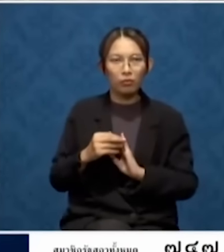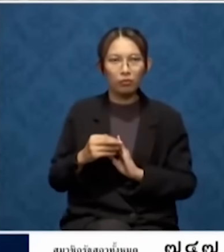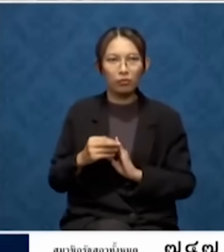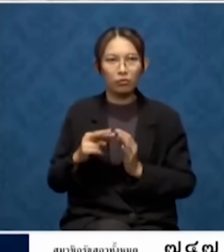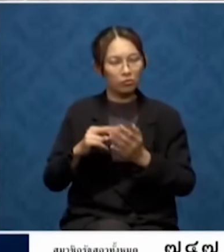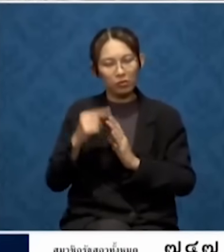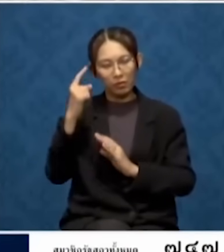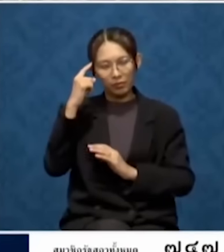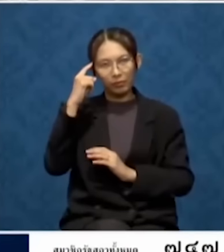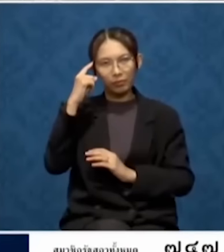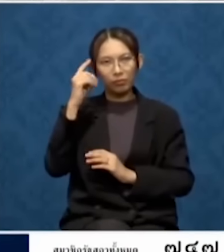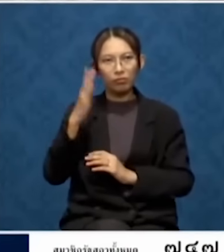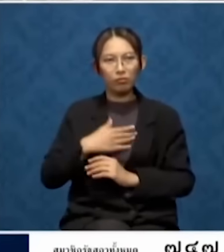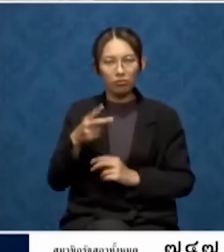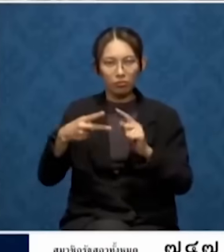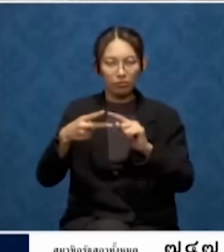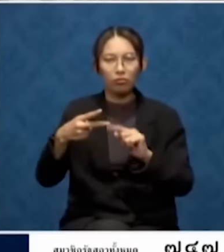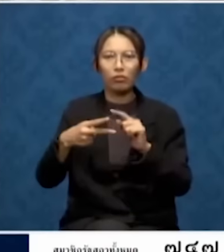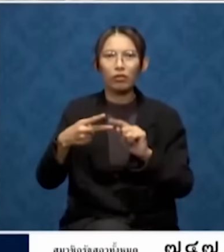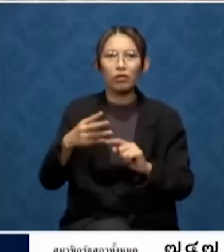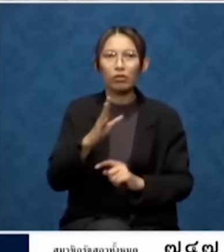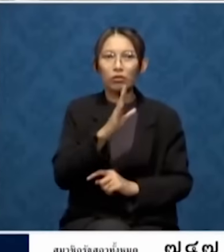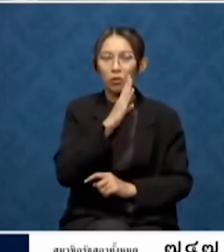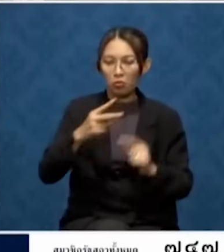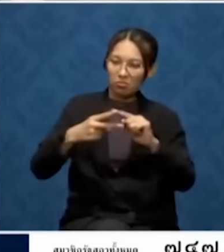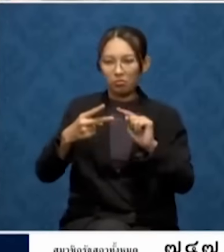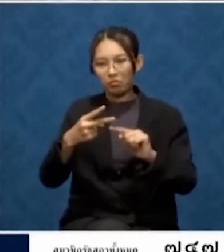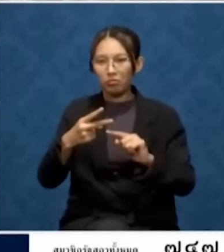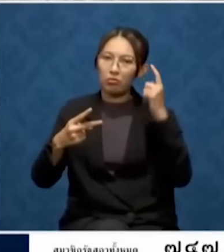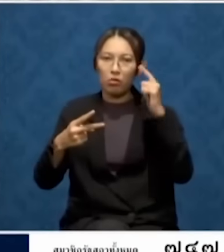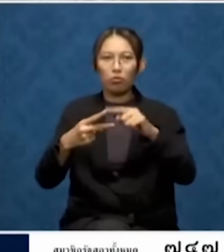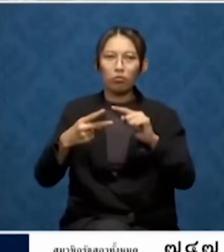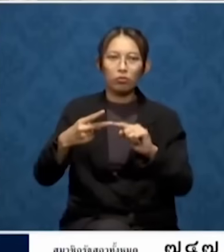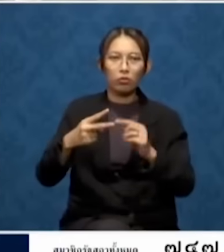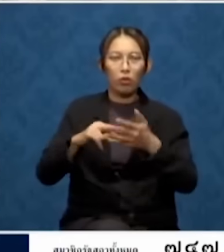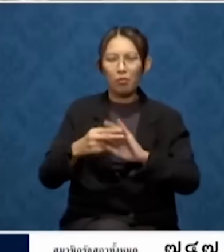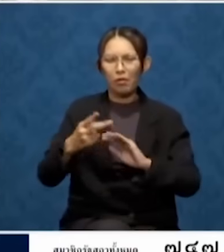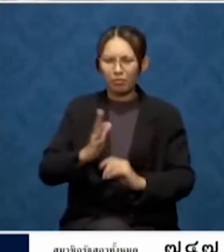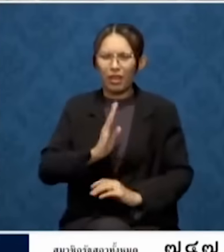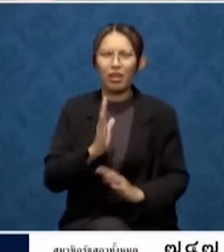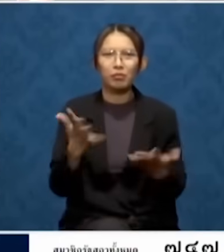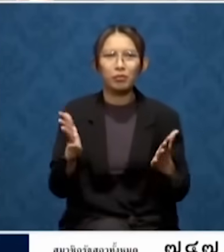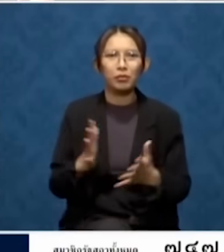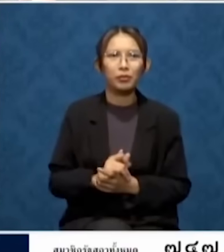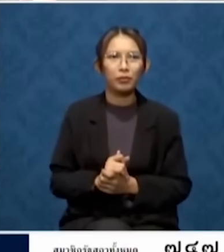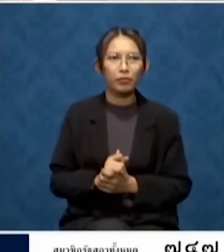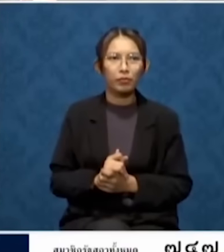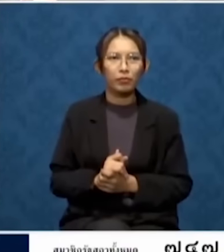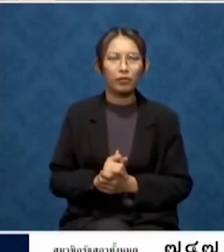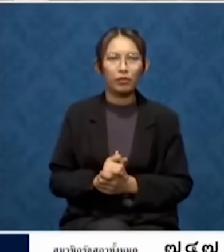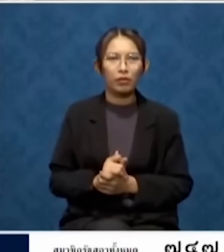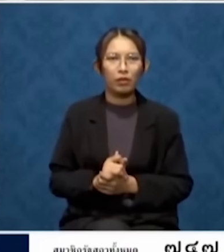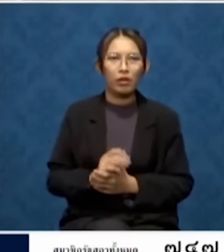รงนั้นนะครับซึ่งตรงนี้นะครับถ้าเกิดว่าเป็นอันใดอันหนึ่งมันก็ถือว่าท่านไม่เป็นกลางในการปฏิบัติหน้าที ่ประท้วง